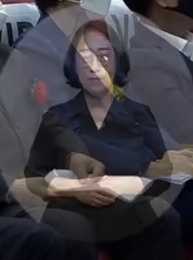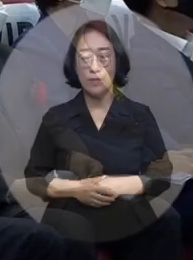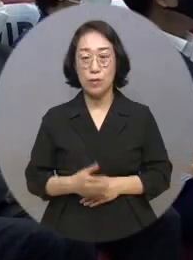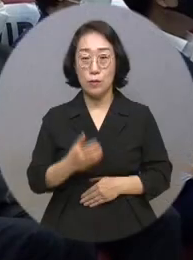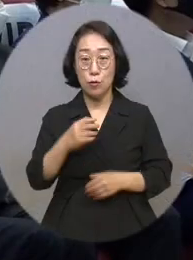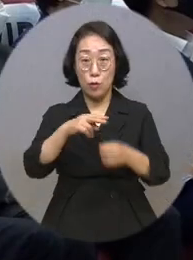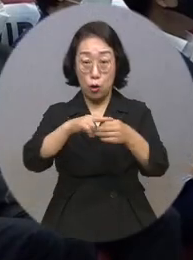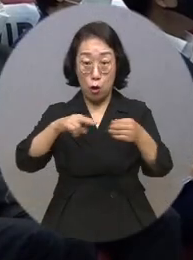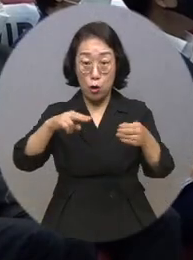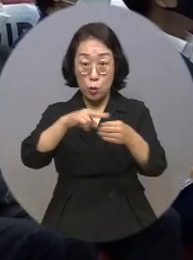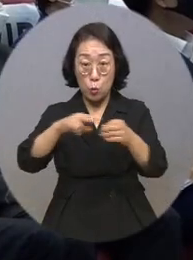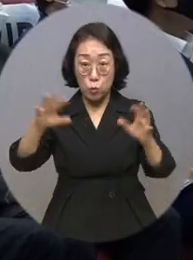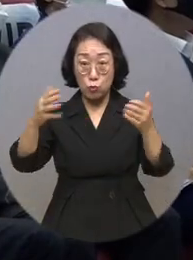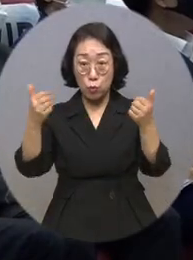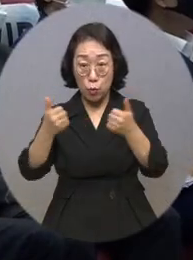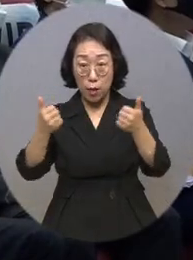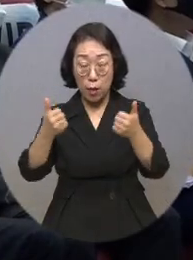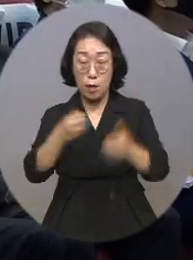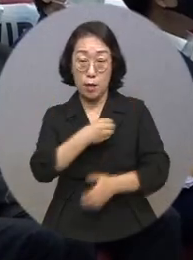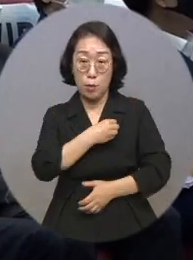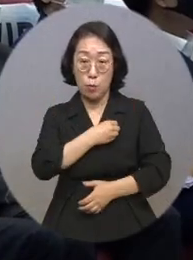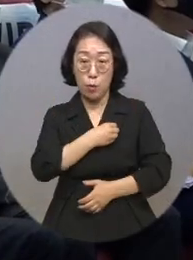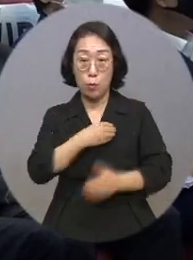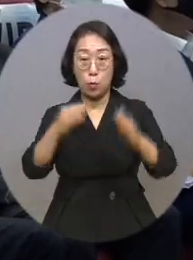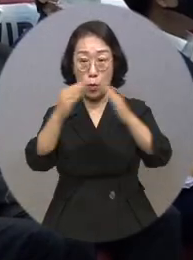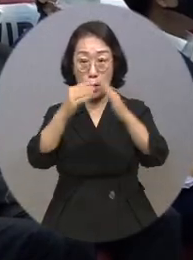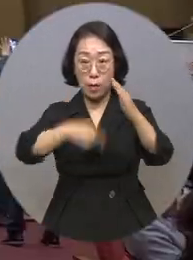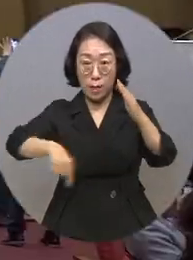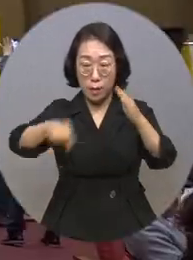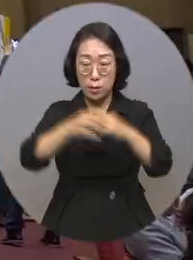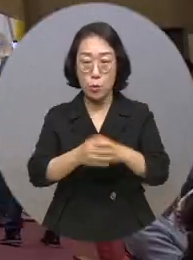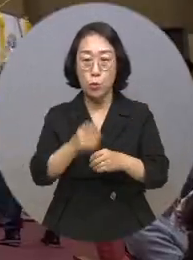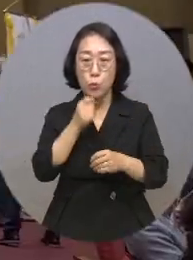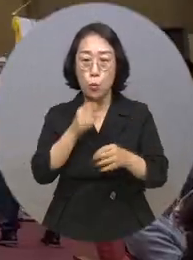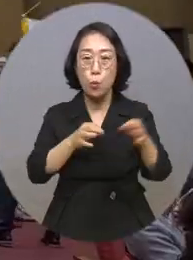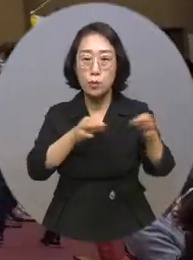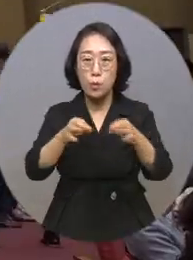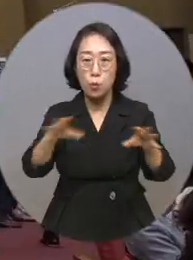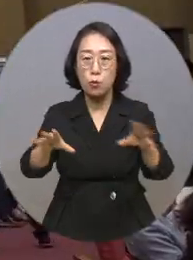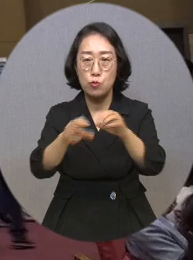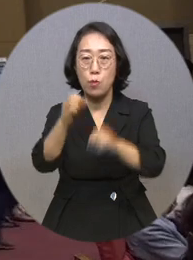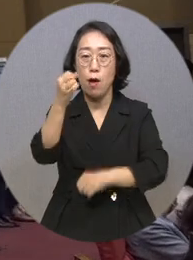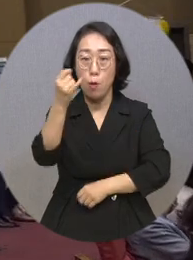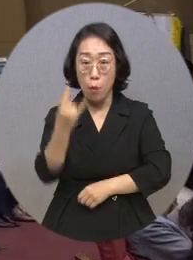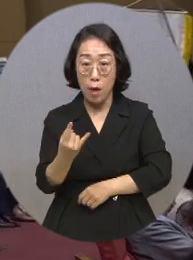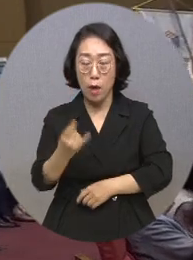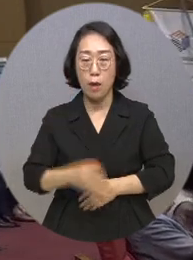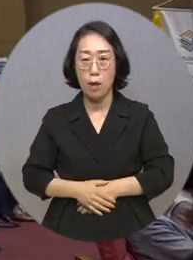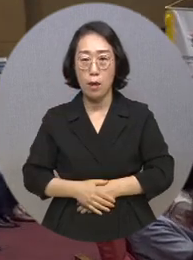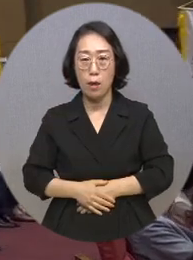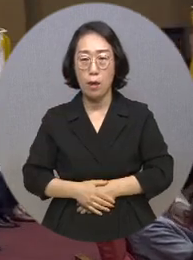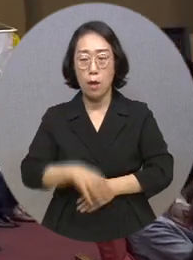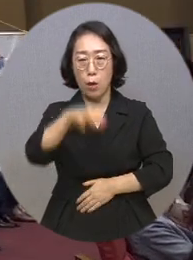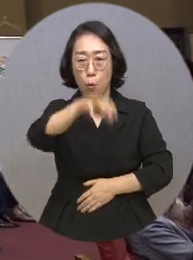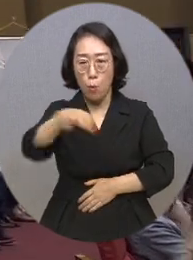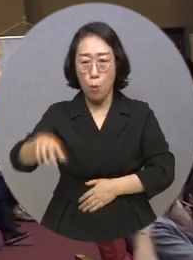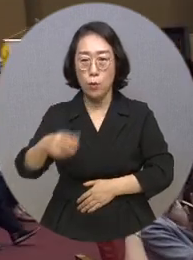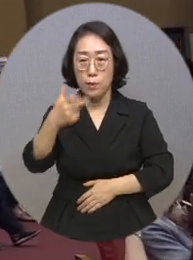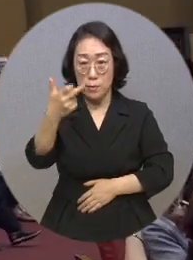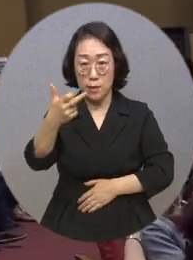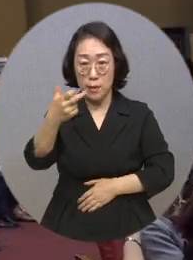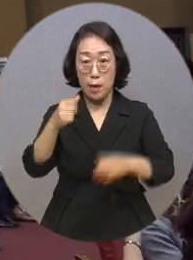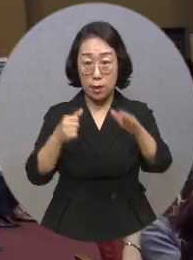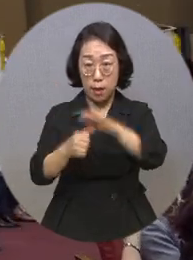서울 여의도 국회의원회관 대강당에서 자영업 소상공인 중앙회는 지난 5일 17개 전국 시도 임원들과